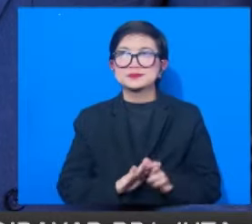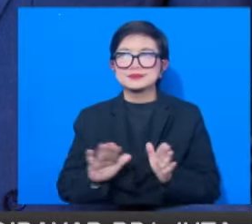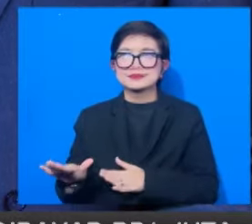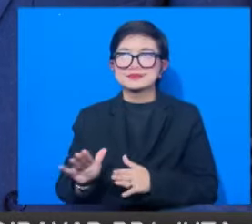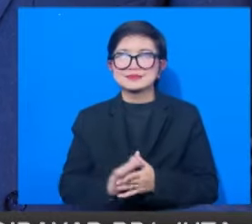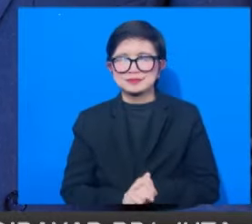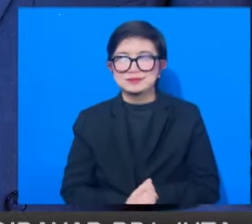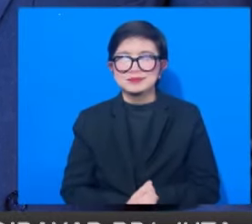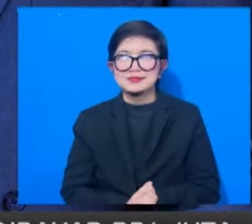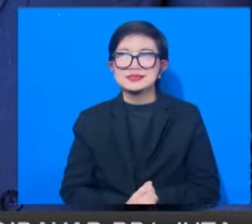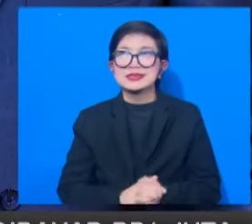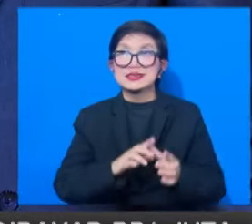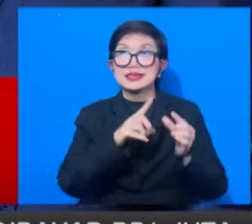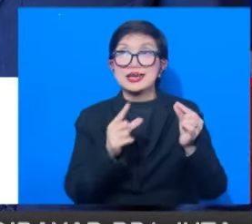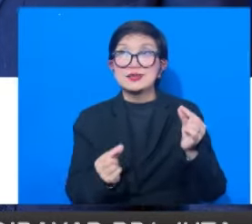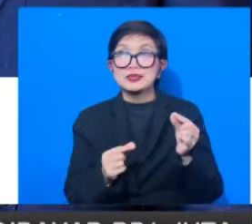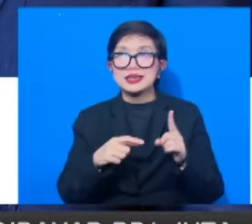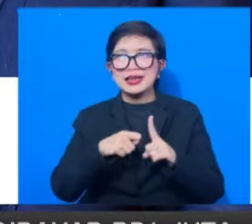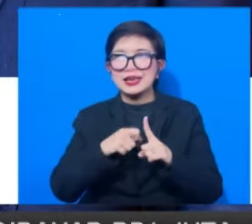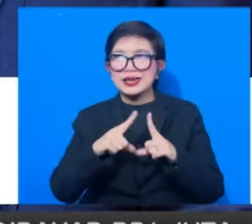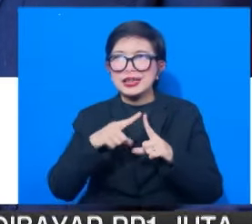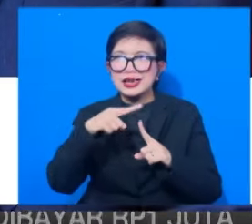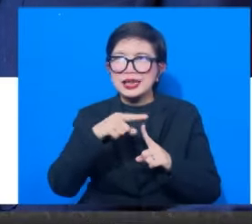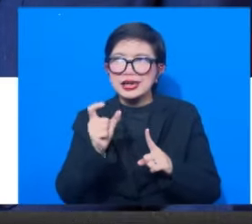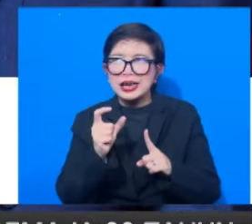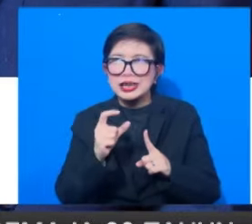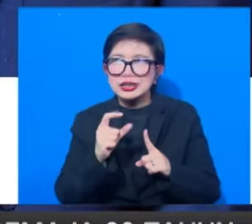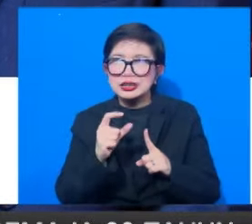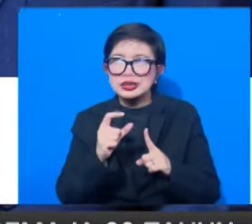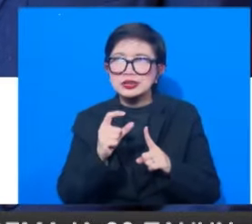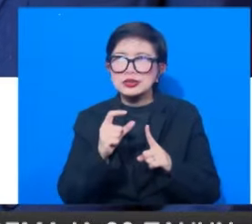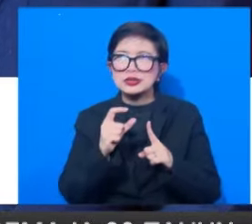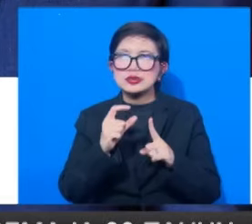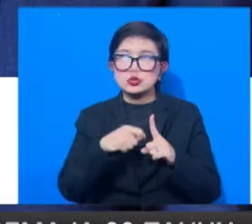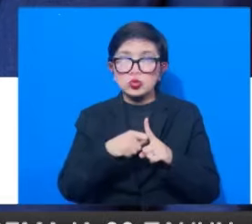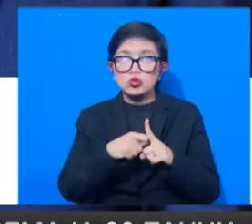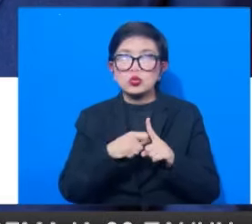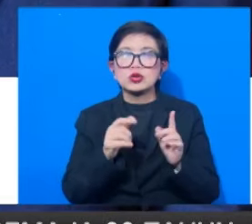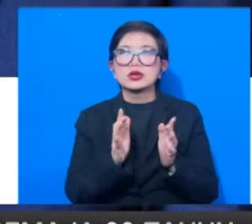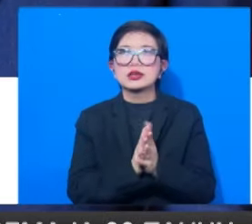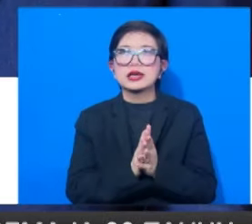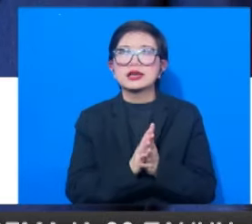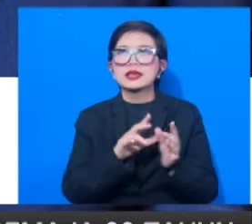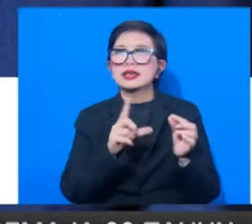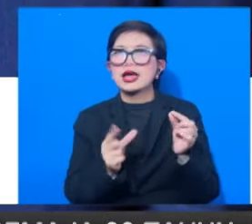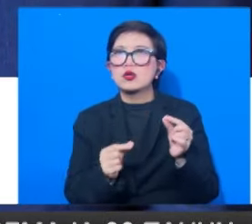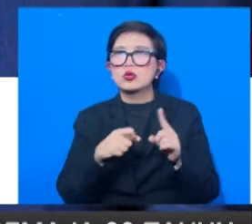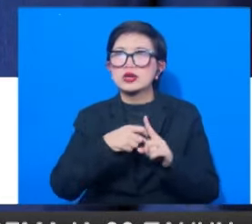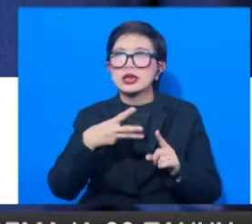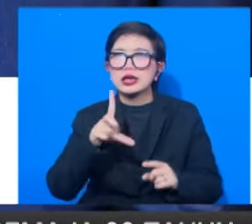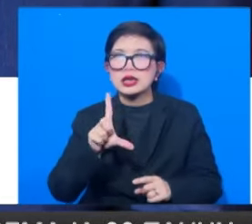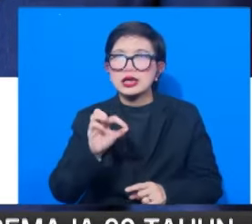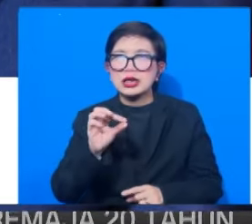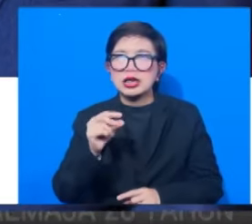Selanjutnya, daun katuk dan daun kelor dikenal memiliki banyak manfaat untuk tubuh. Selain digunakan untuk memasak, daun kelor kerap digunakan sebagai bahan